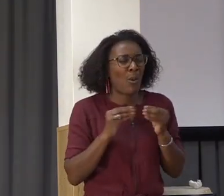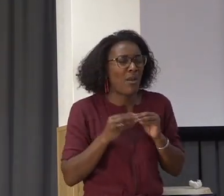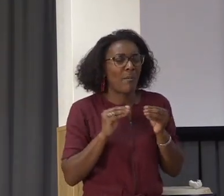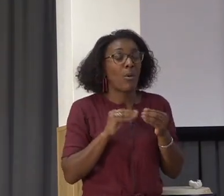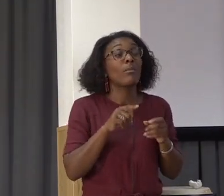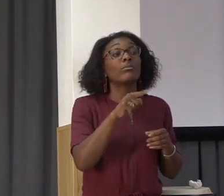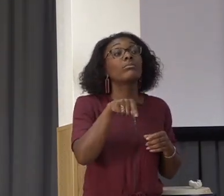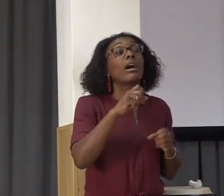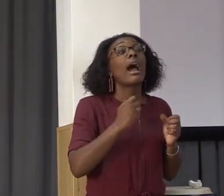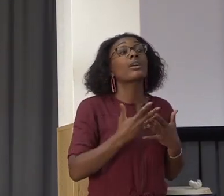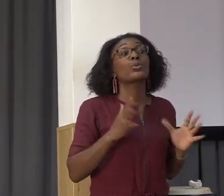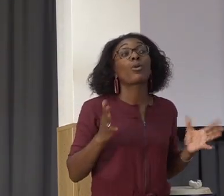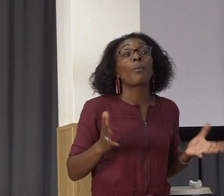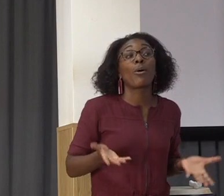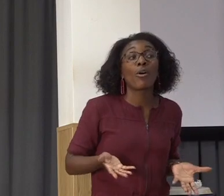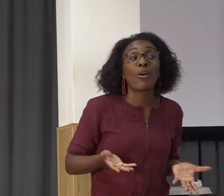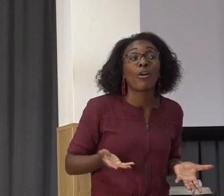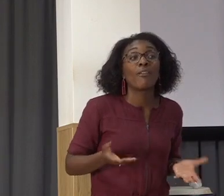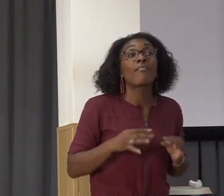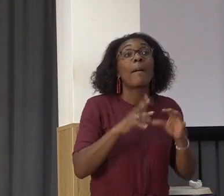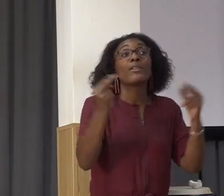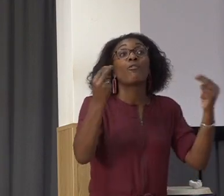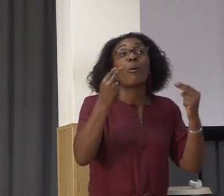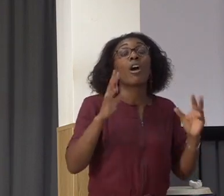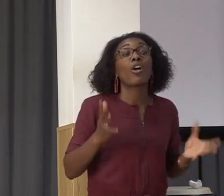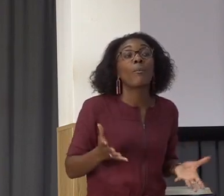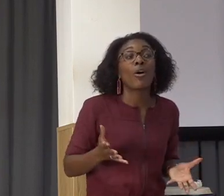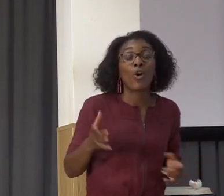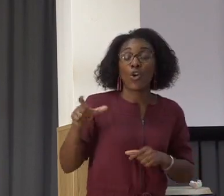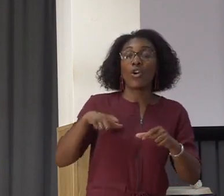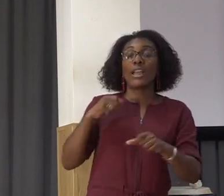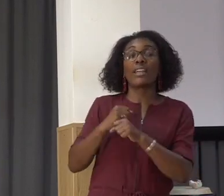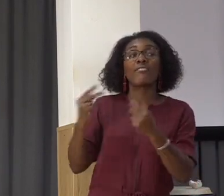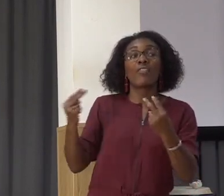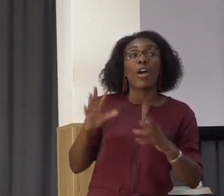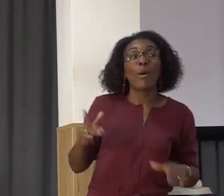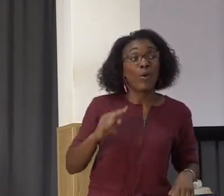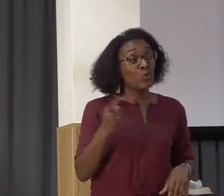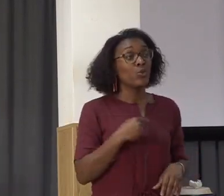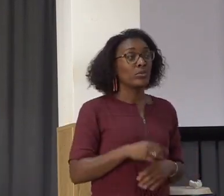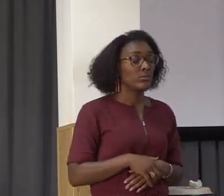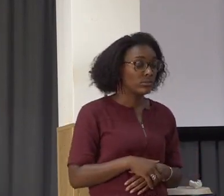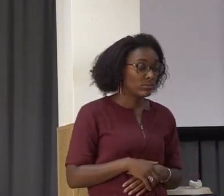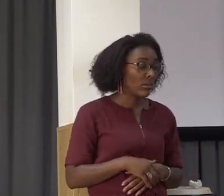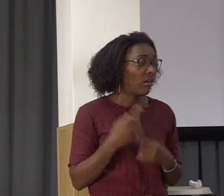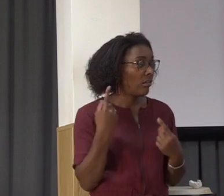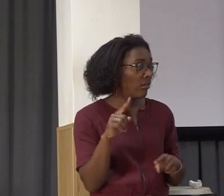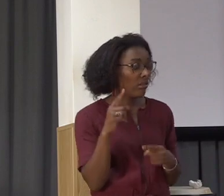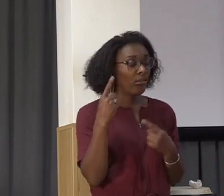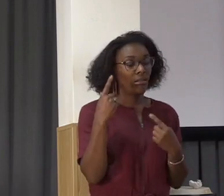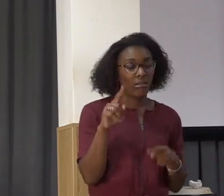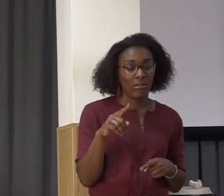nous réagissons, comment nos proches nous voient, comment nos collègues nous voient. Est-ce qu'on est toujours en train de nous plaindre et